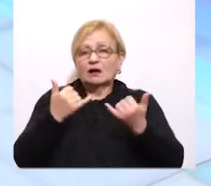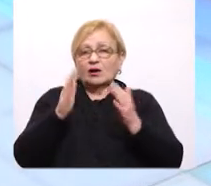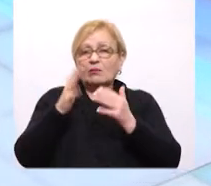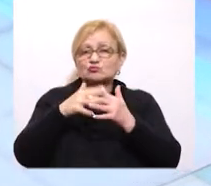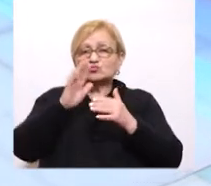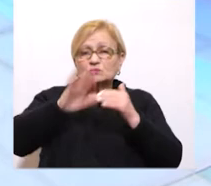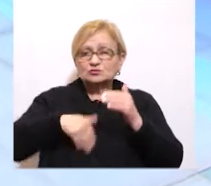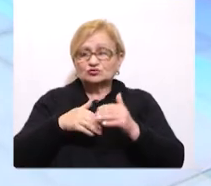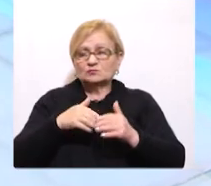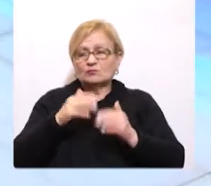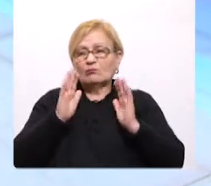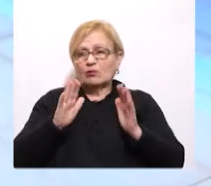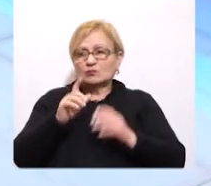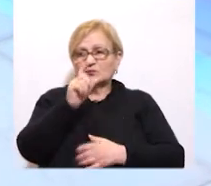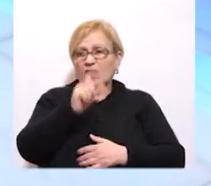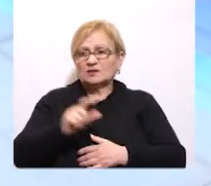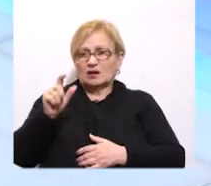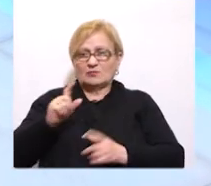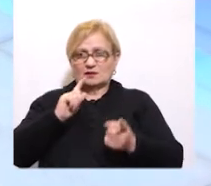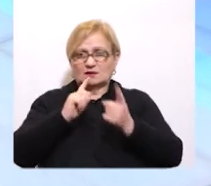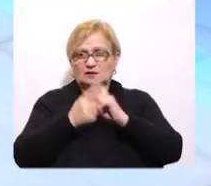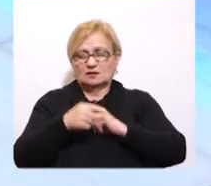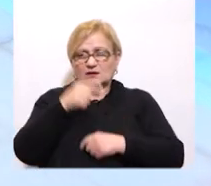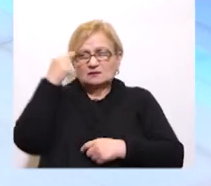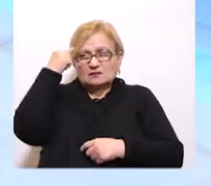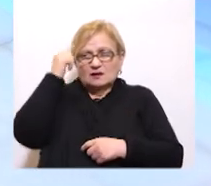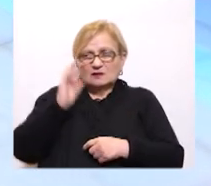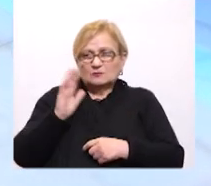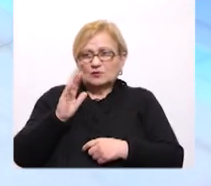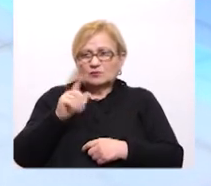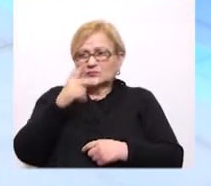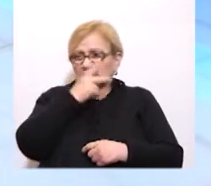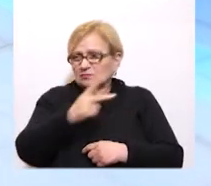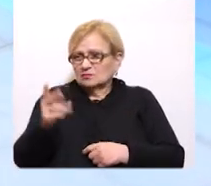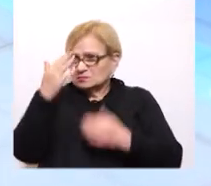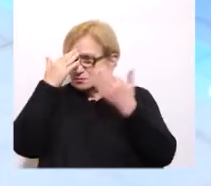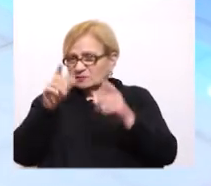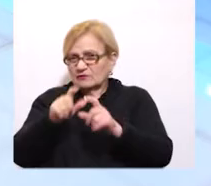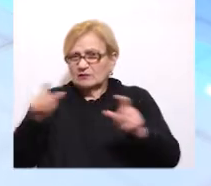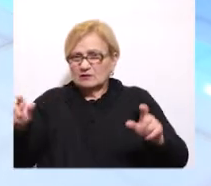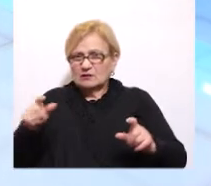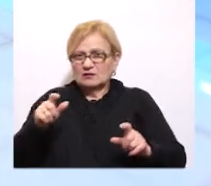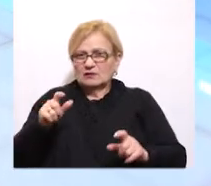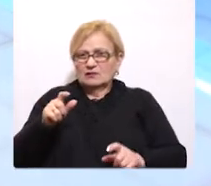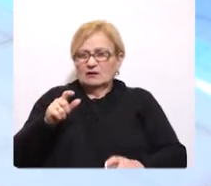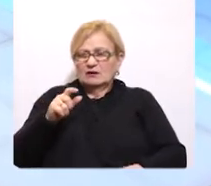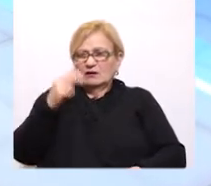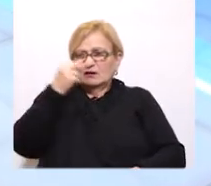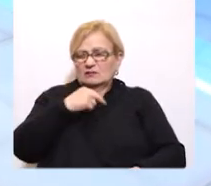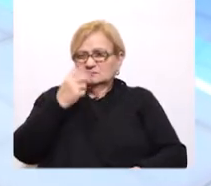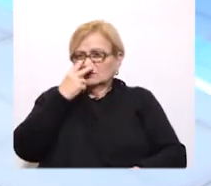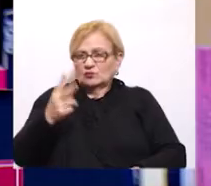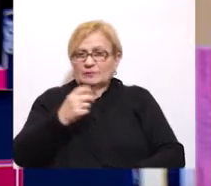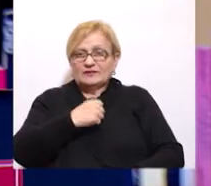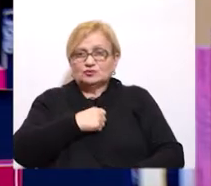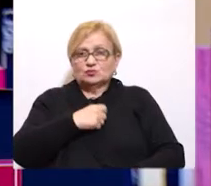ბრძოლის შემდეგ მხოლოდ ადამიანებად, სიკვდილის წინა აგონიაში, სხვადასხვა ენაზე მლოცველებად